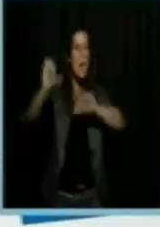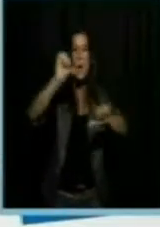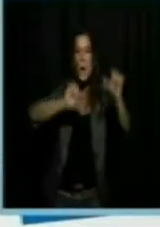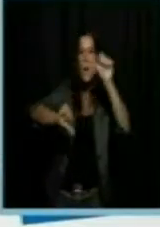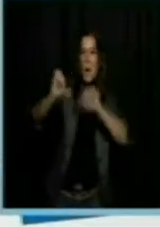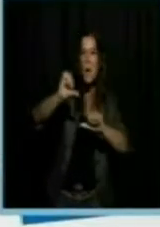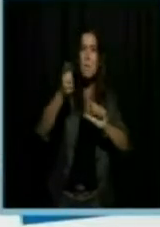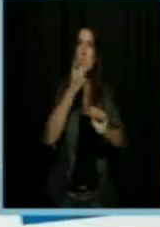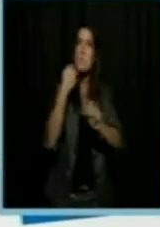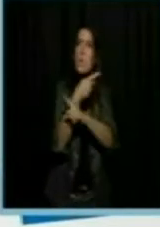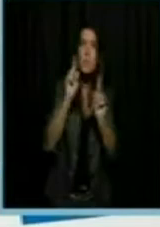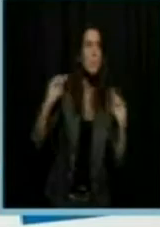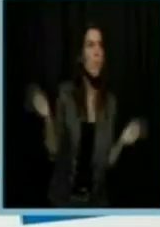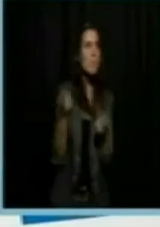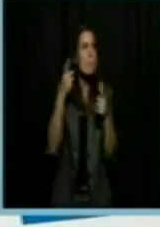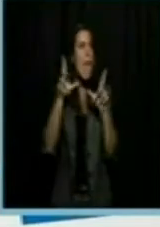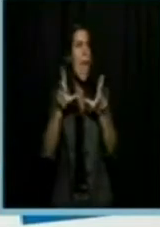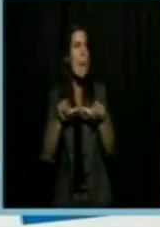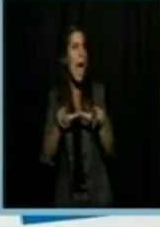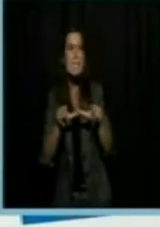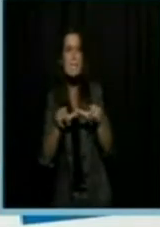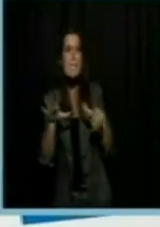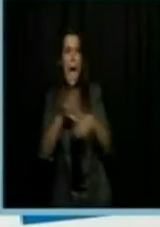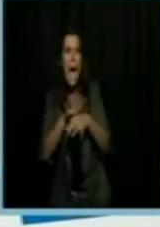Tutti laziali, eh?